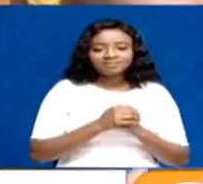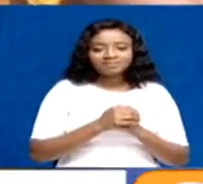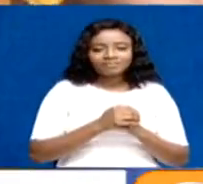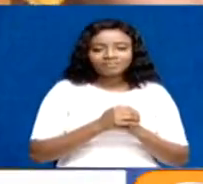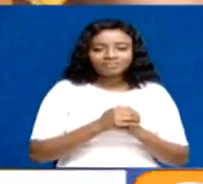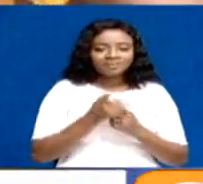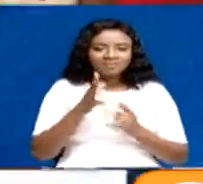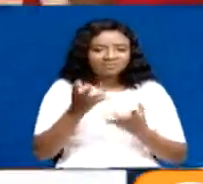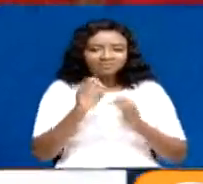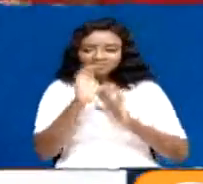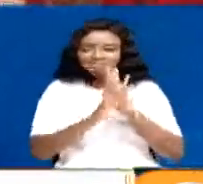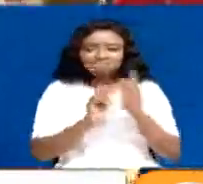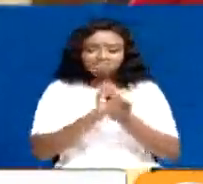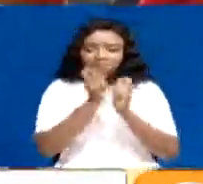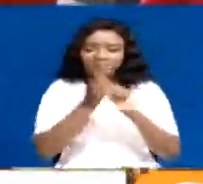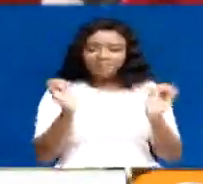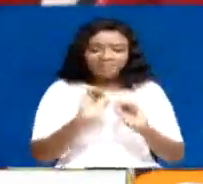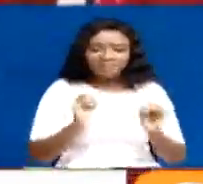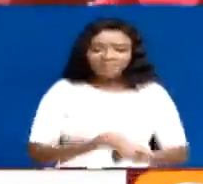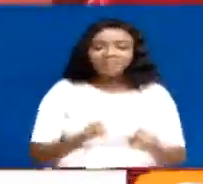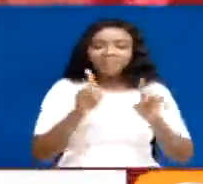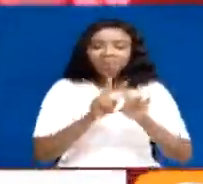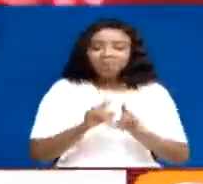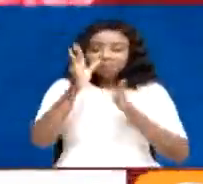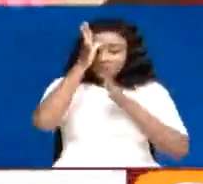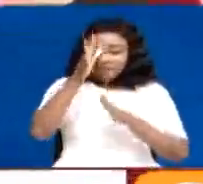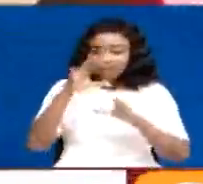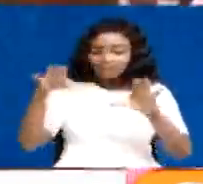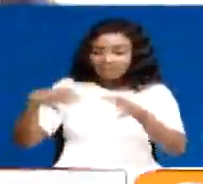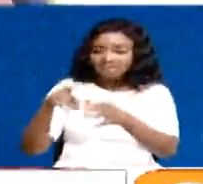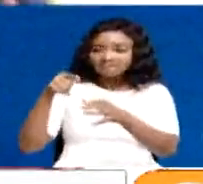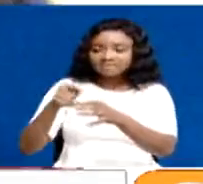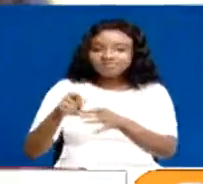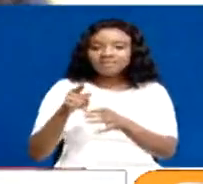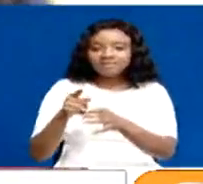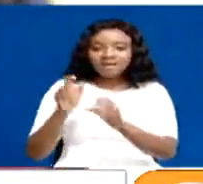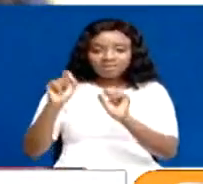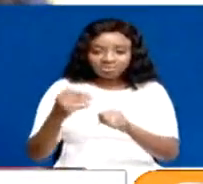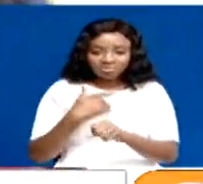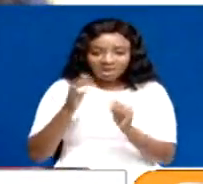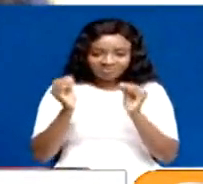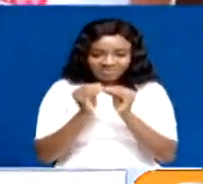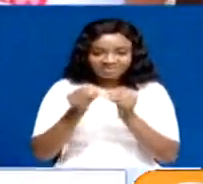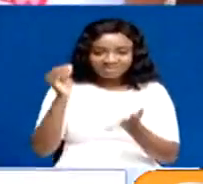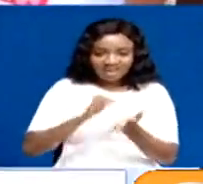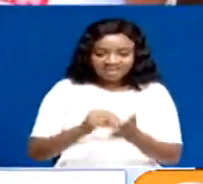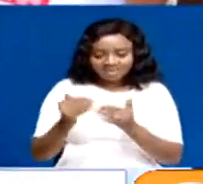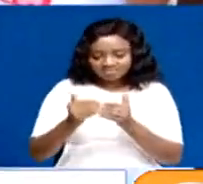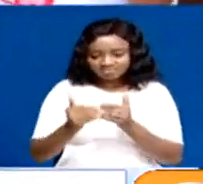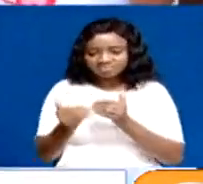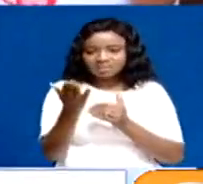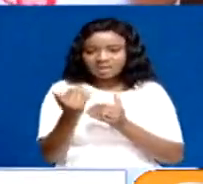I think it doesn't need a constitutional amendment. Chama cha KANU kwa upande mwingine kinatarajiwa kuwa na mkutano mwingine hivi